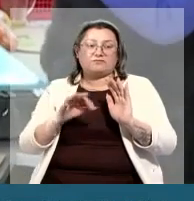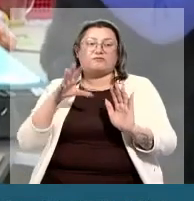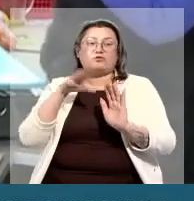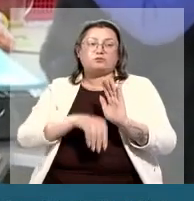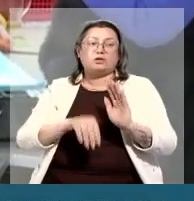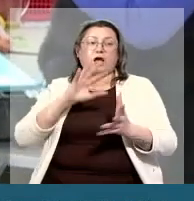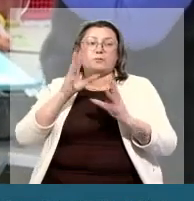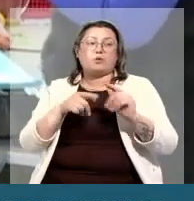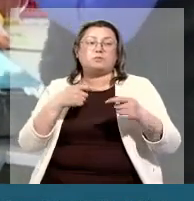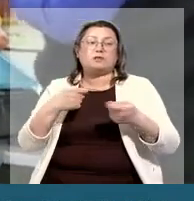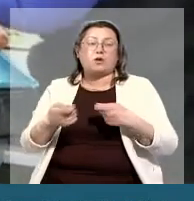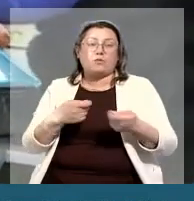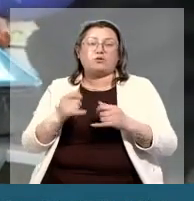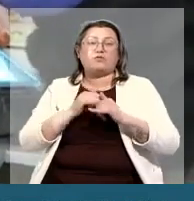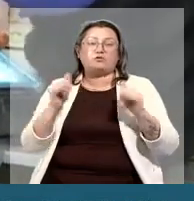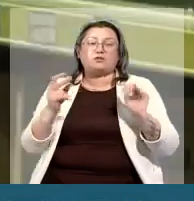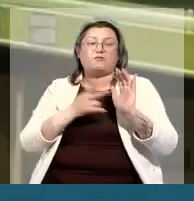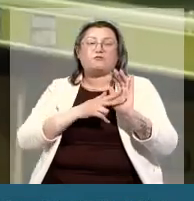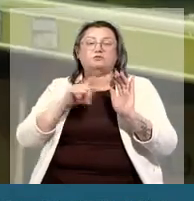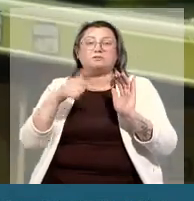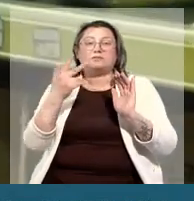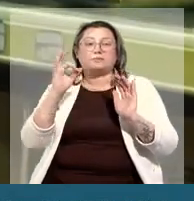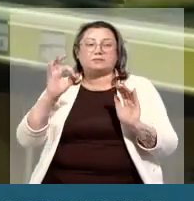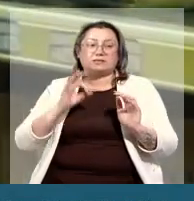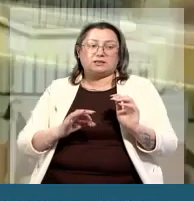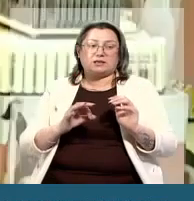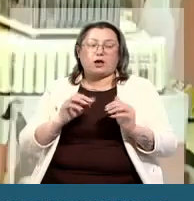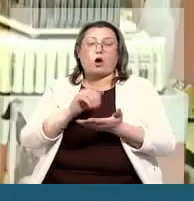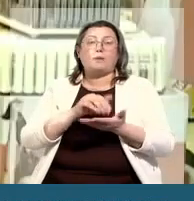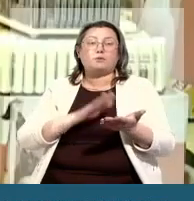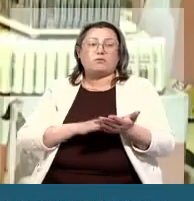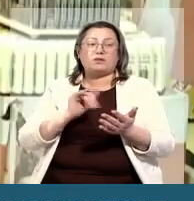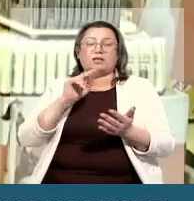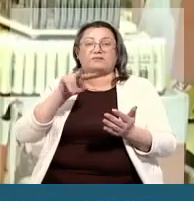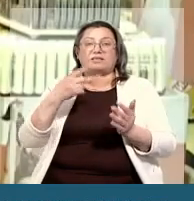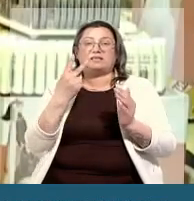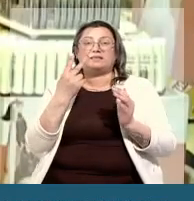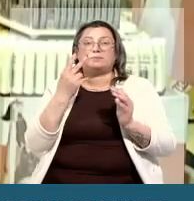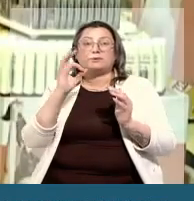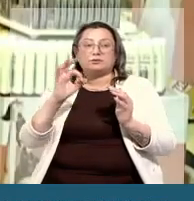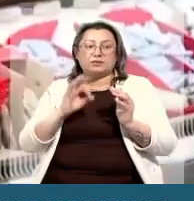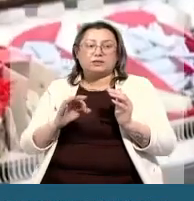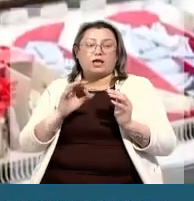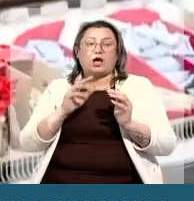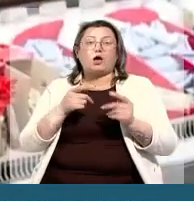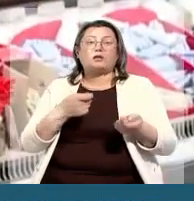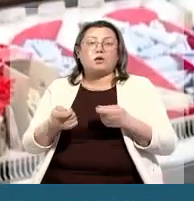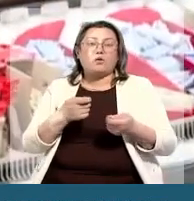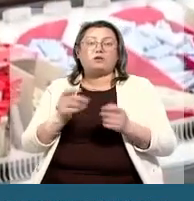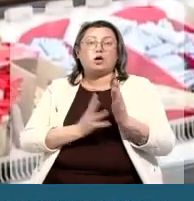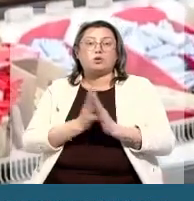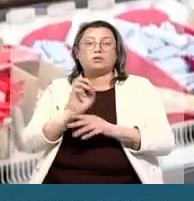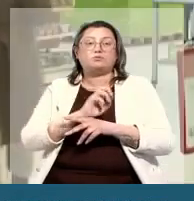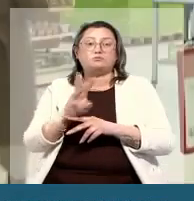том числе объем розничной торговли вырос на 8,3%, оптовый – на 2,2%. В розничной торговле